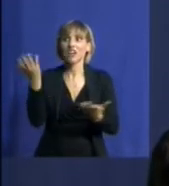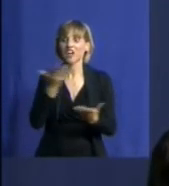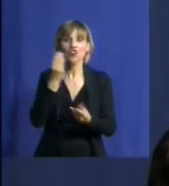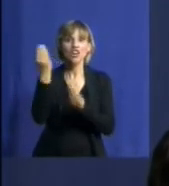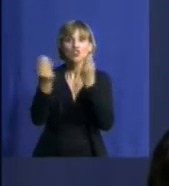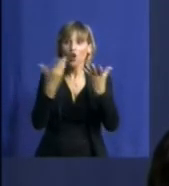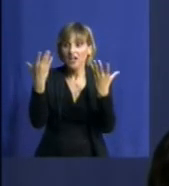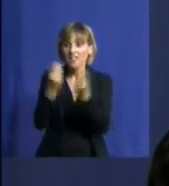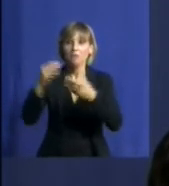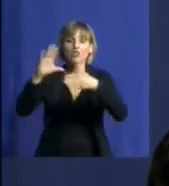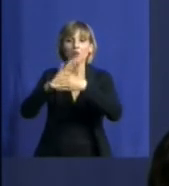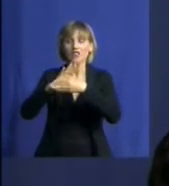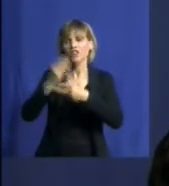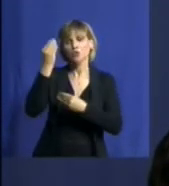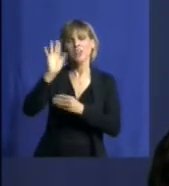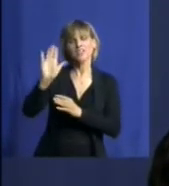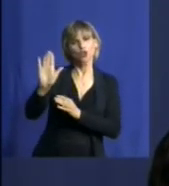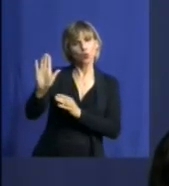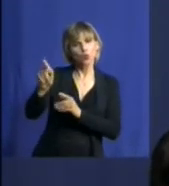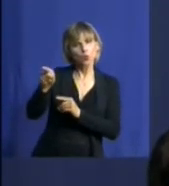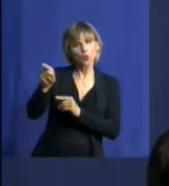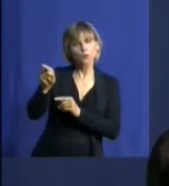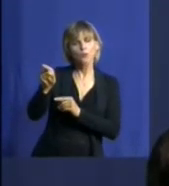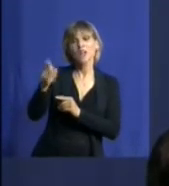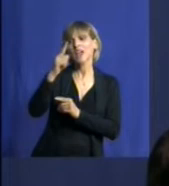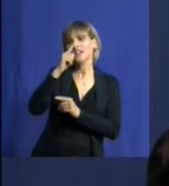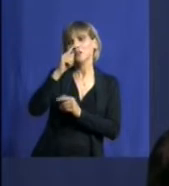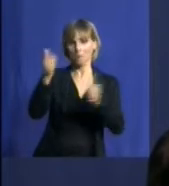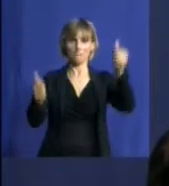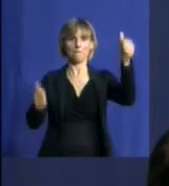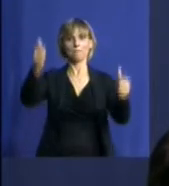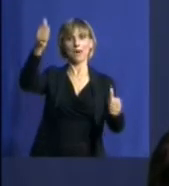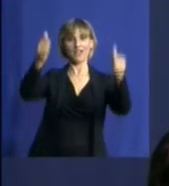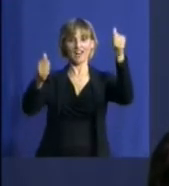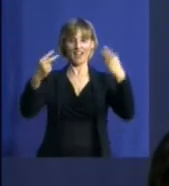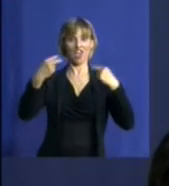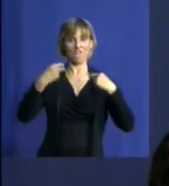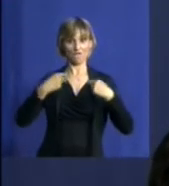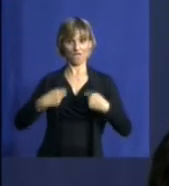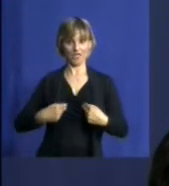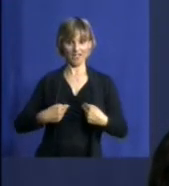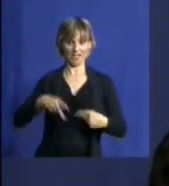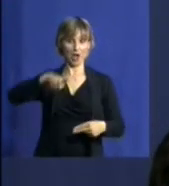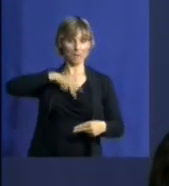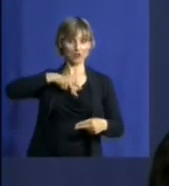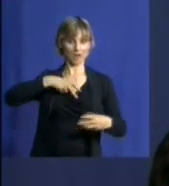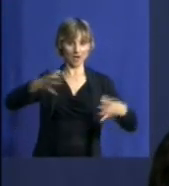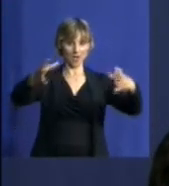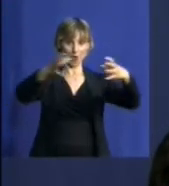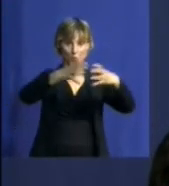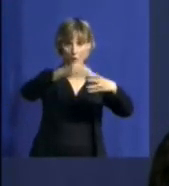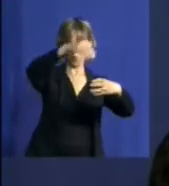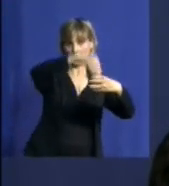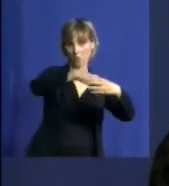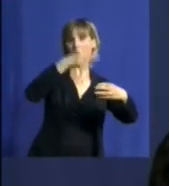Quanto questo ci potrebbe anche essere un parallelismo tra la vita, quindi stare in gruppo, riuscire a stare in gruppo, ma riuscire a stare